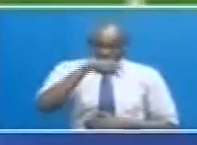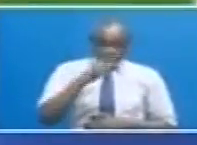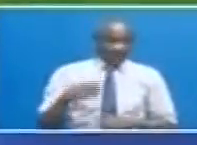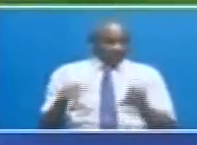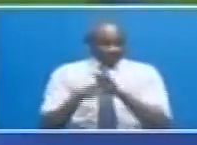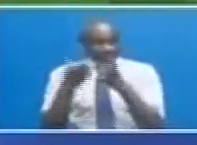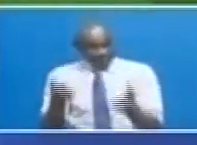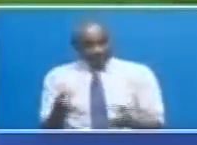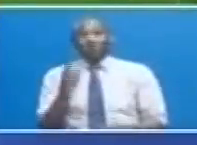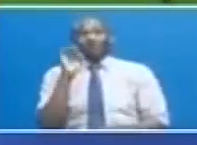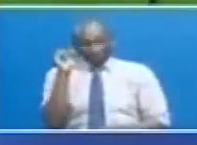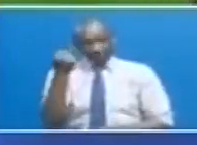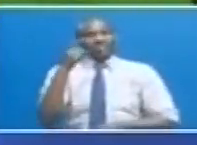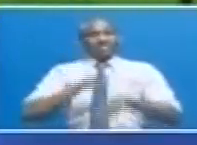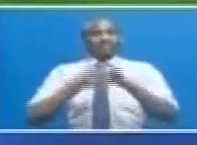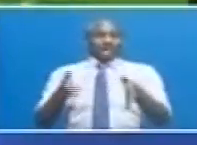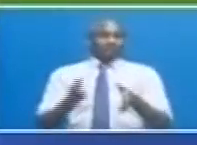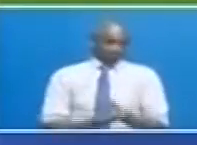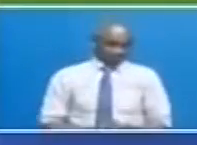ikishiriki kombe hilo kwa mara ya tano mtawalia.